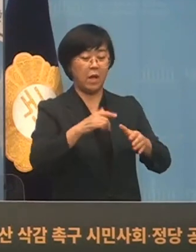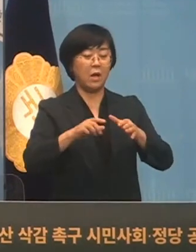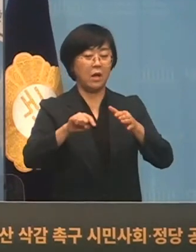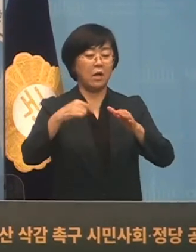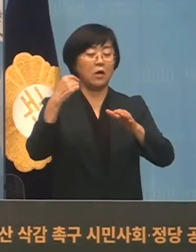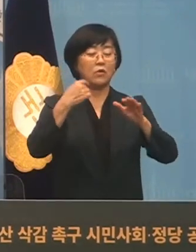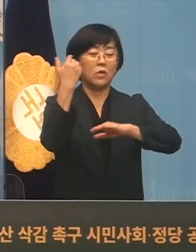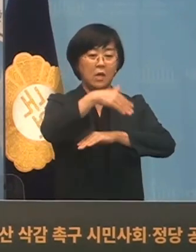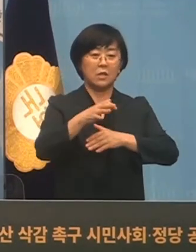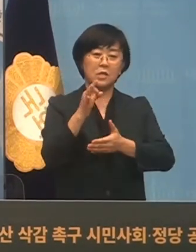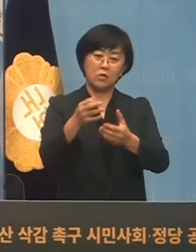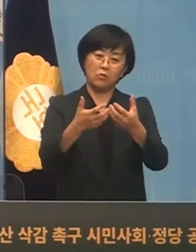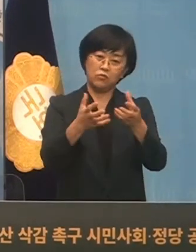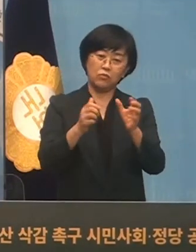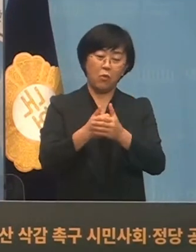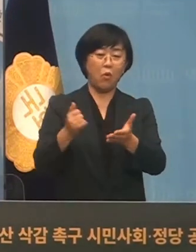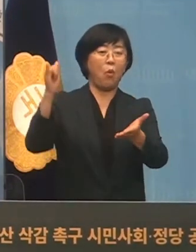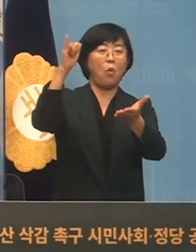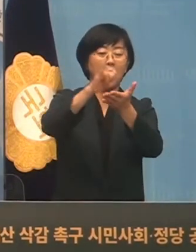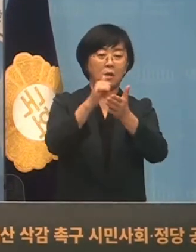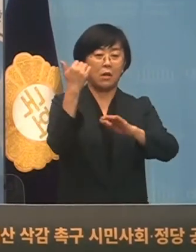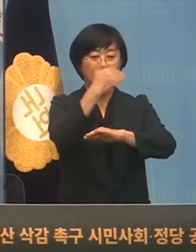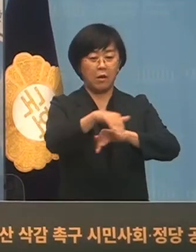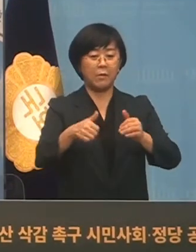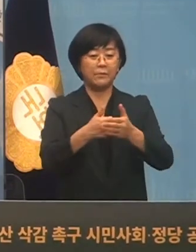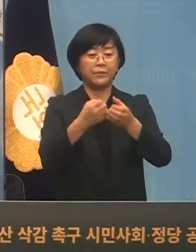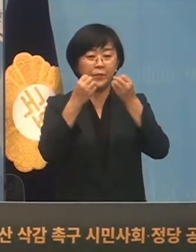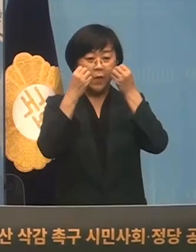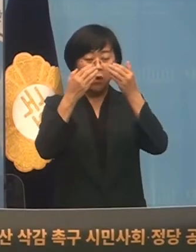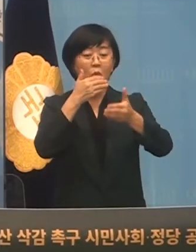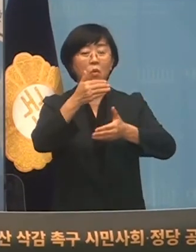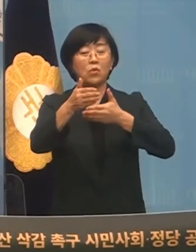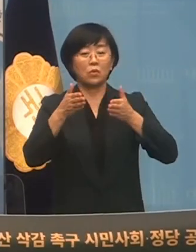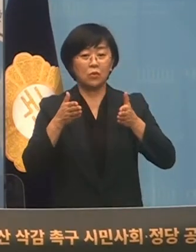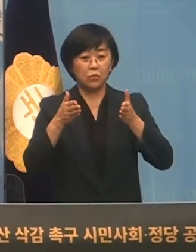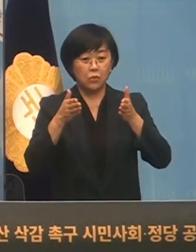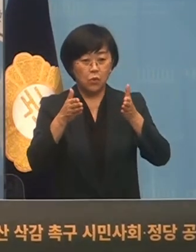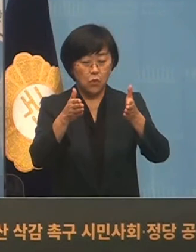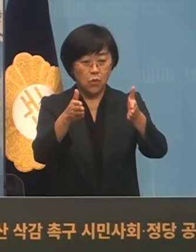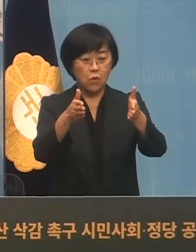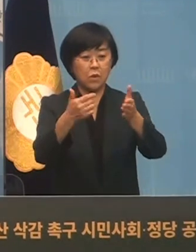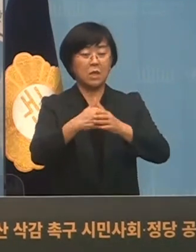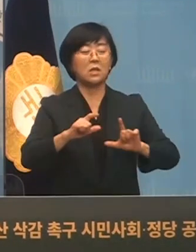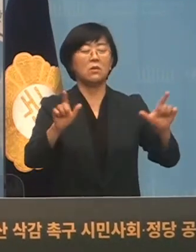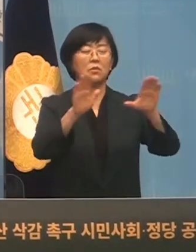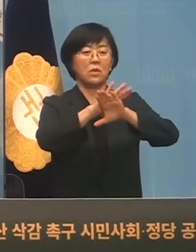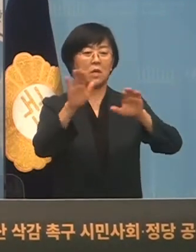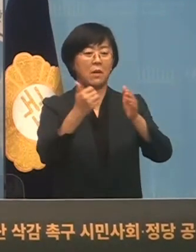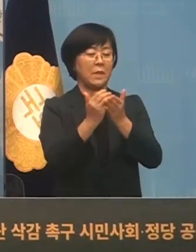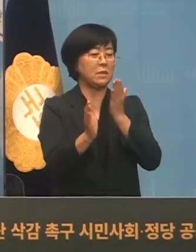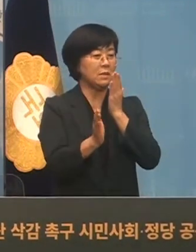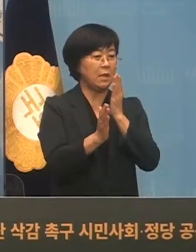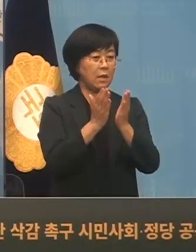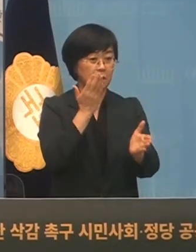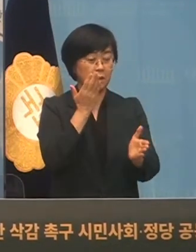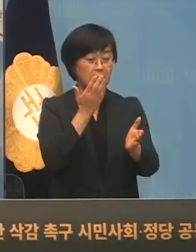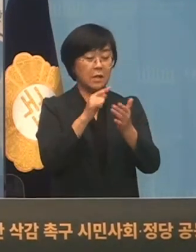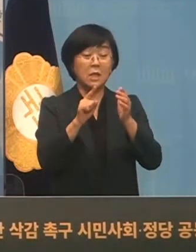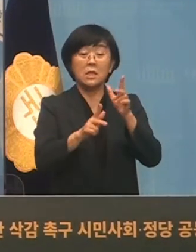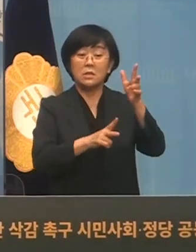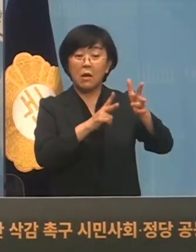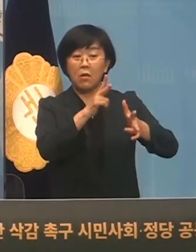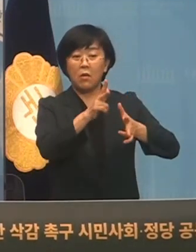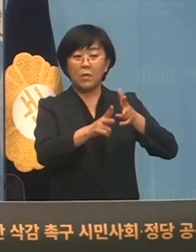항상 얘기하지만 신공항 계획 또 새로운 고속도로를 넣는 게 이런 기후위기 시대에 전혀 맞지 않는 후원